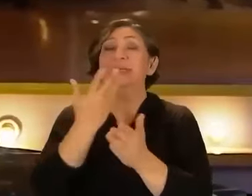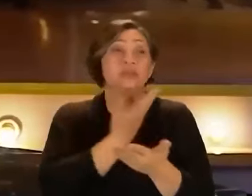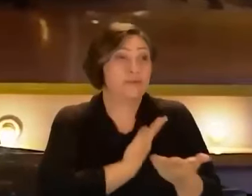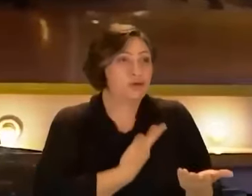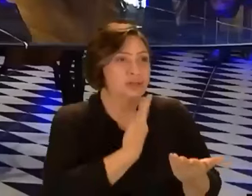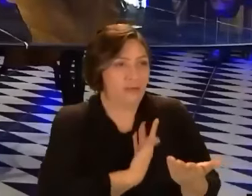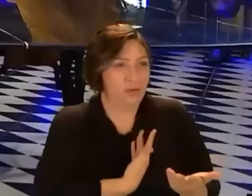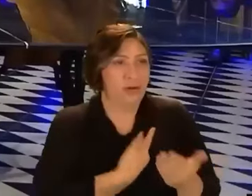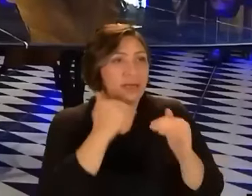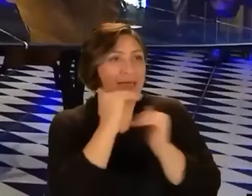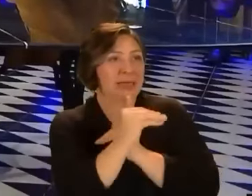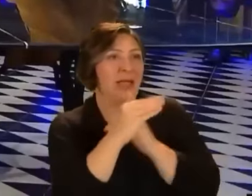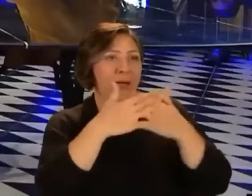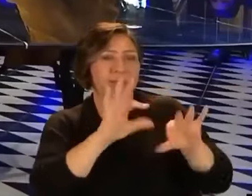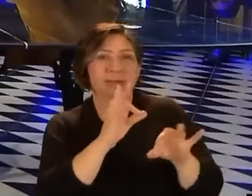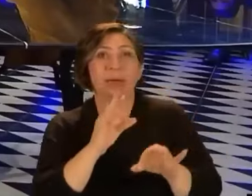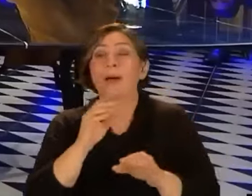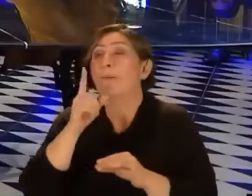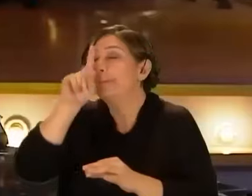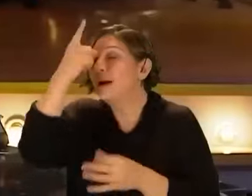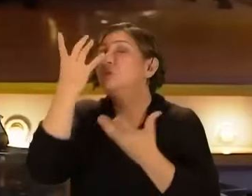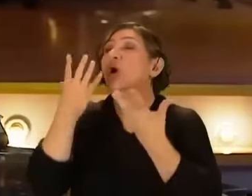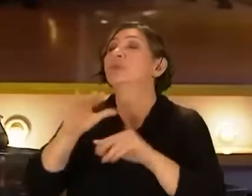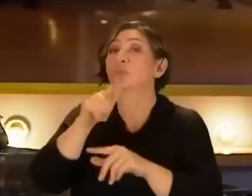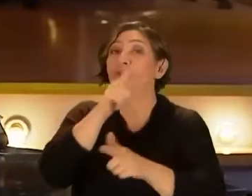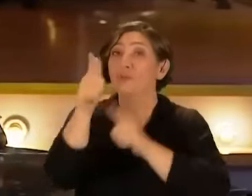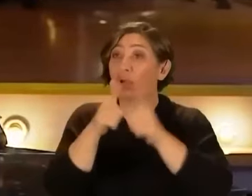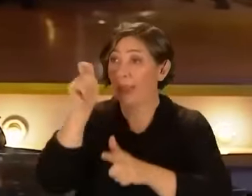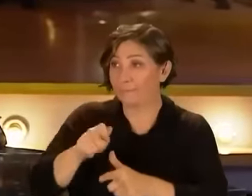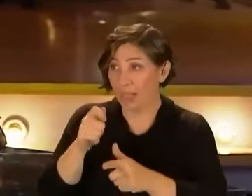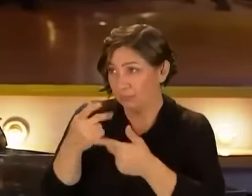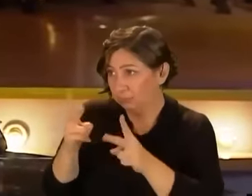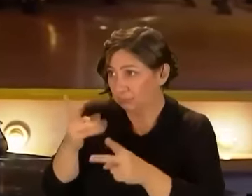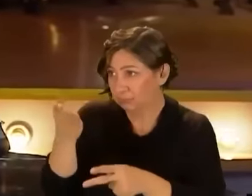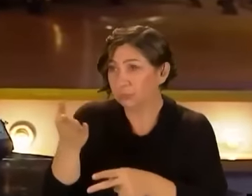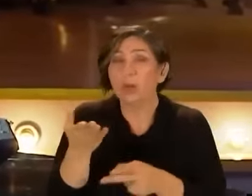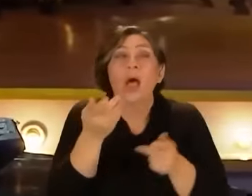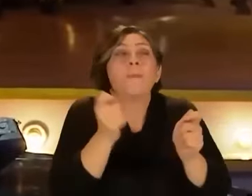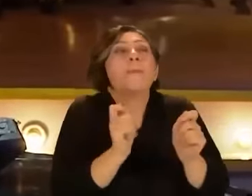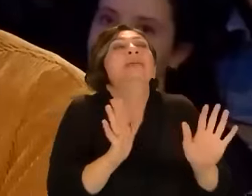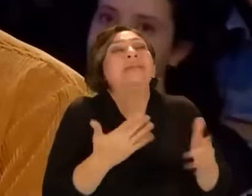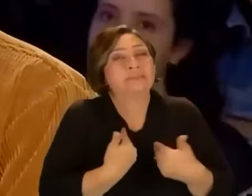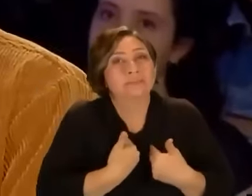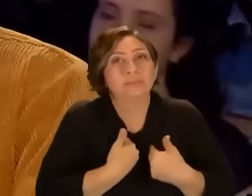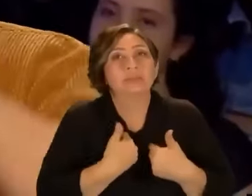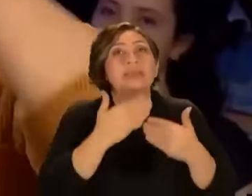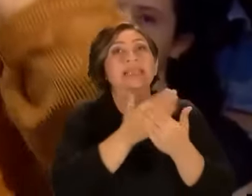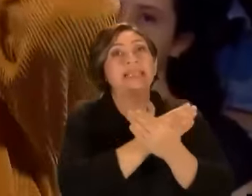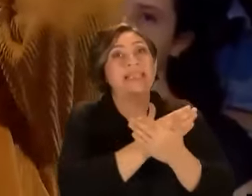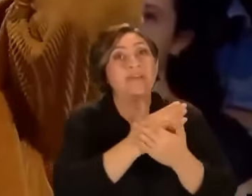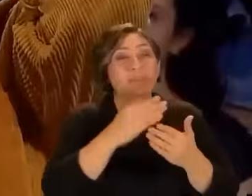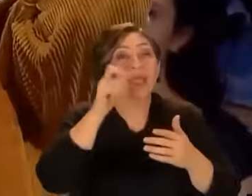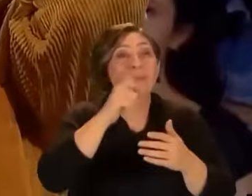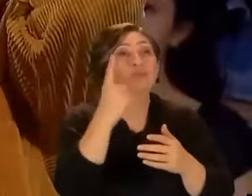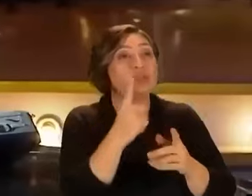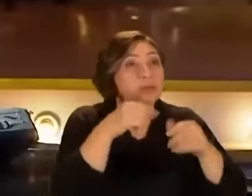Sevilirse seviliyor. Kitleni evet alıyorsun. Ya bağımsız olmasaydın şu videoyu yapma imkanın yoktu değil mi? Yoktu ve sürekli